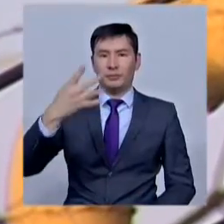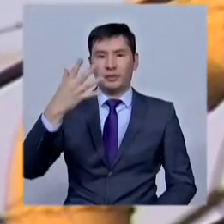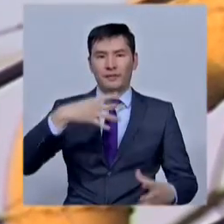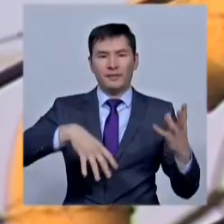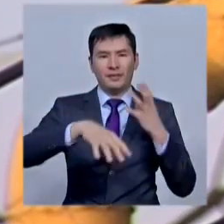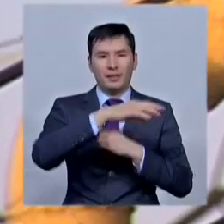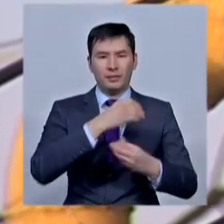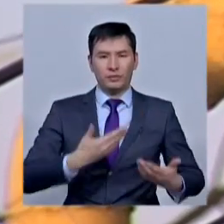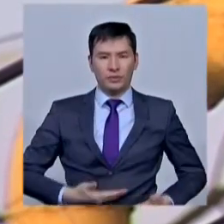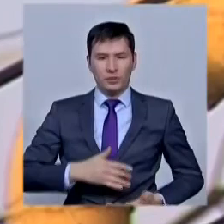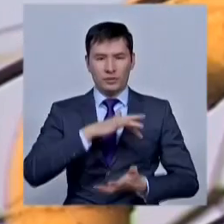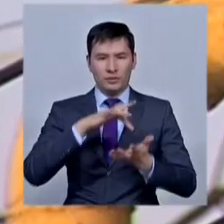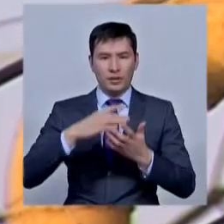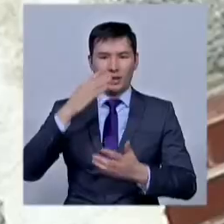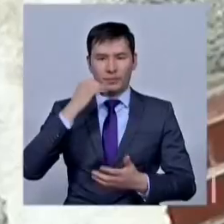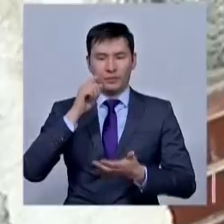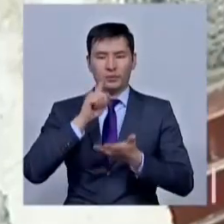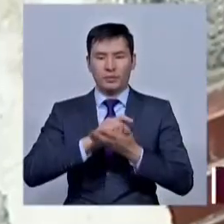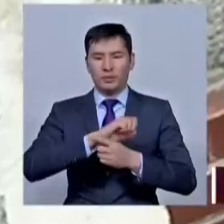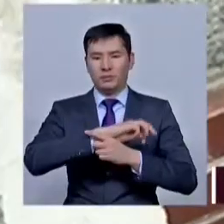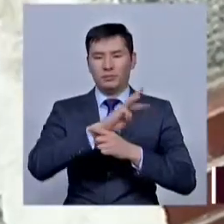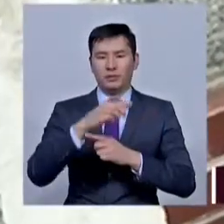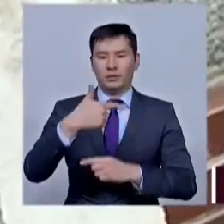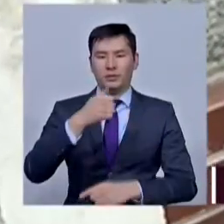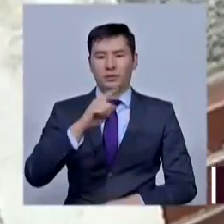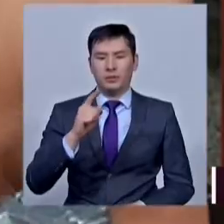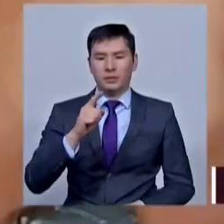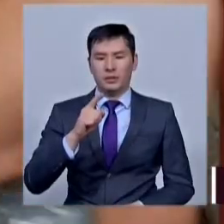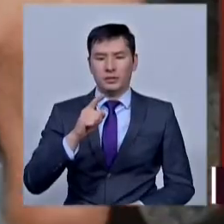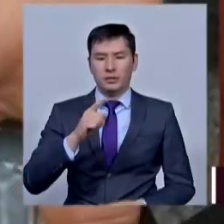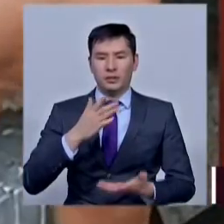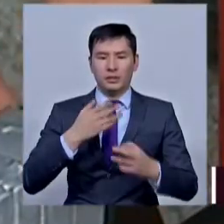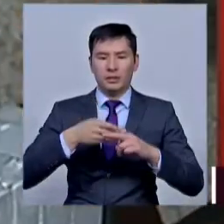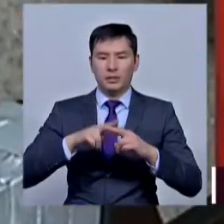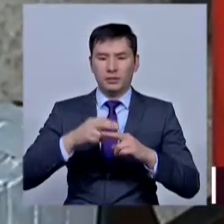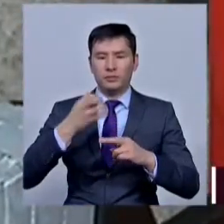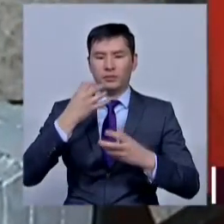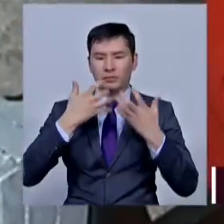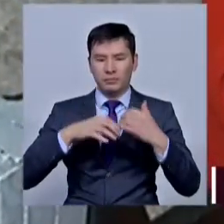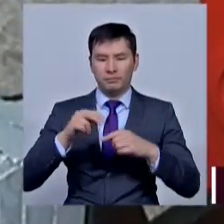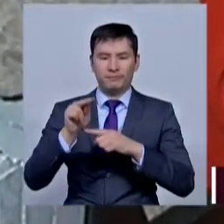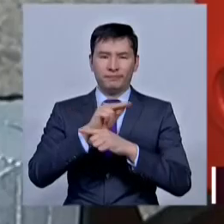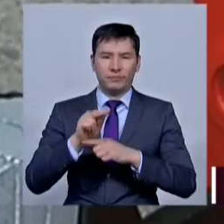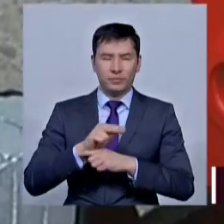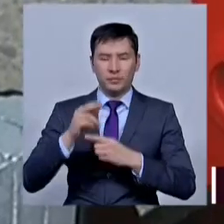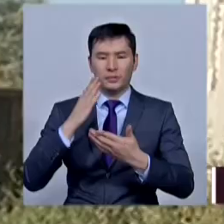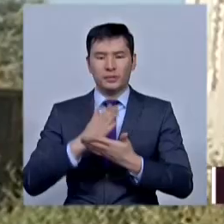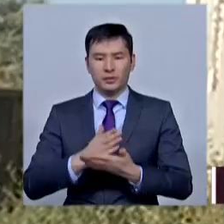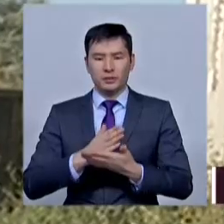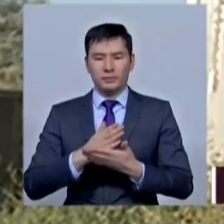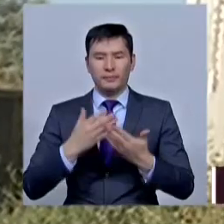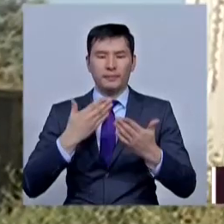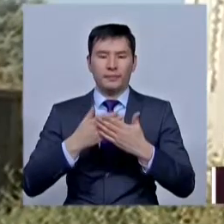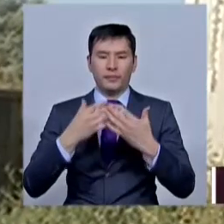100% газбен жабдықтау бағдарламасын қабылдаған. Діттеген мақсатқа қол жеткізу үшін қажетті жұмыстар қарқынды түрде жүргізіліп жатыр, дейді мамандар.